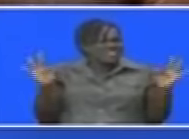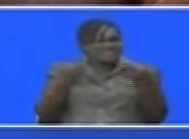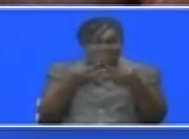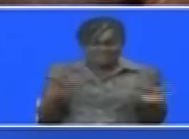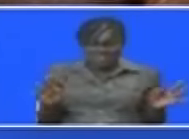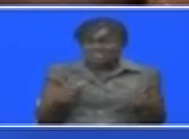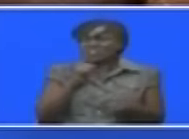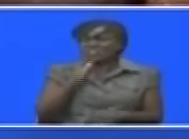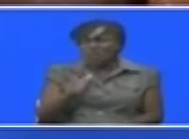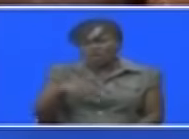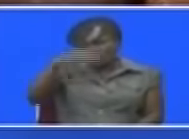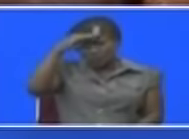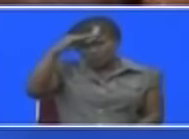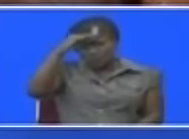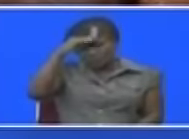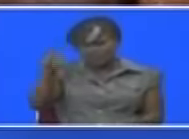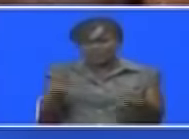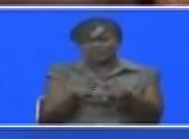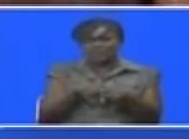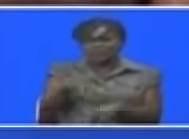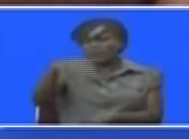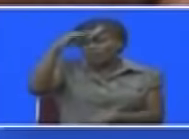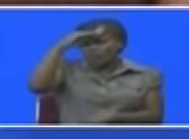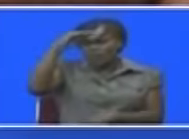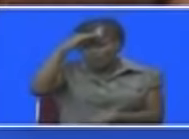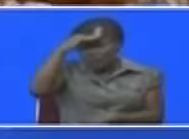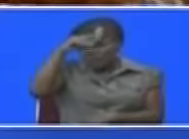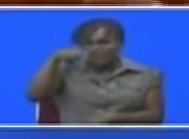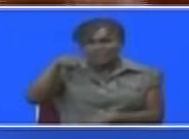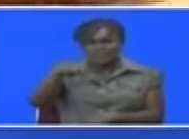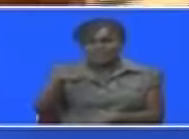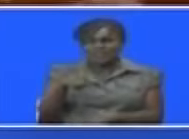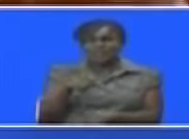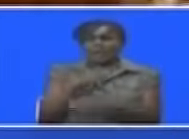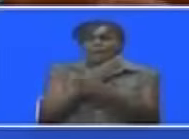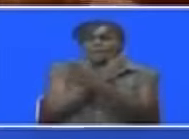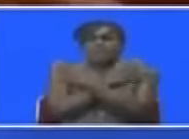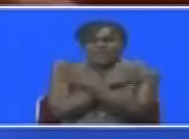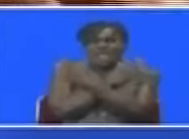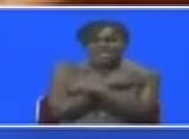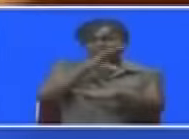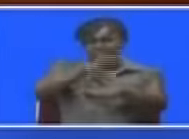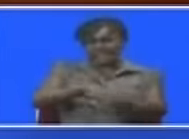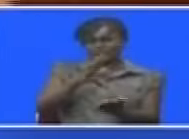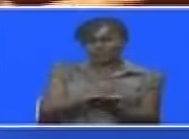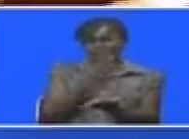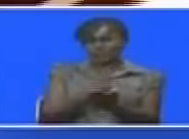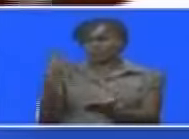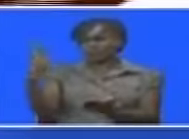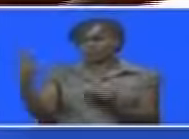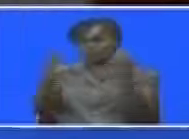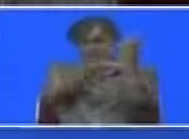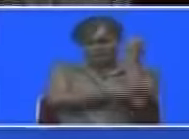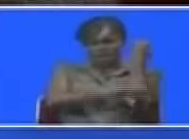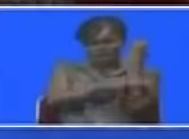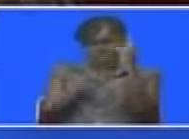Sio unywaji tu, ila wanasema kuwa tembo hii uleta undugu miongoni mwa raia wa mataifa haya mawili.